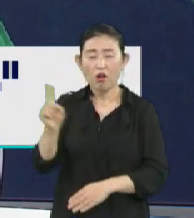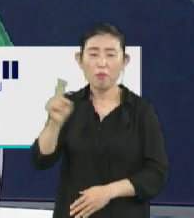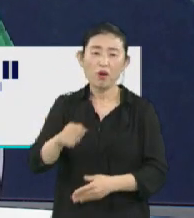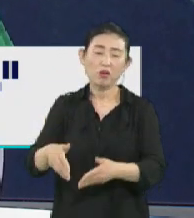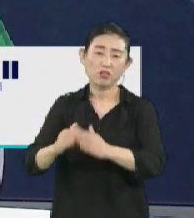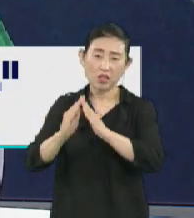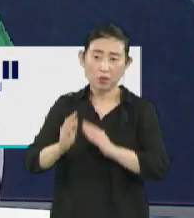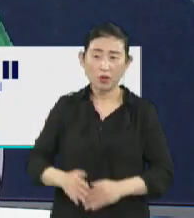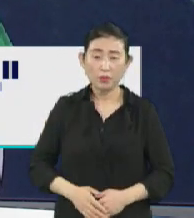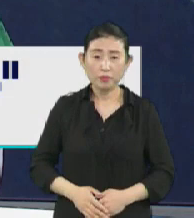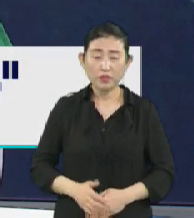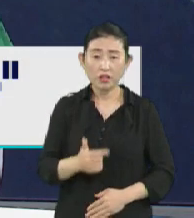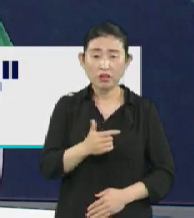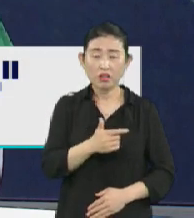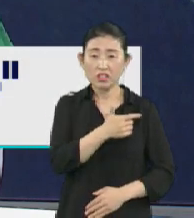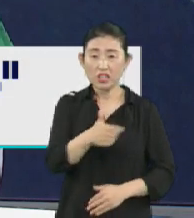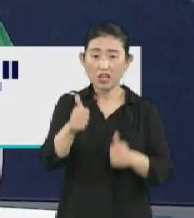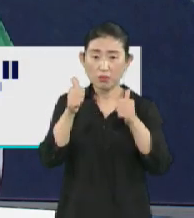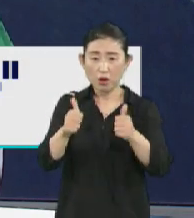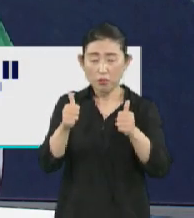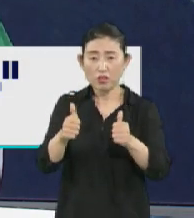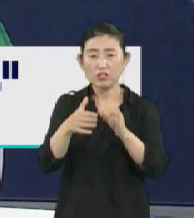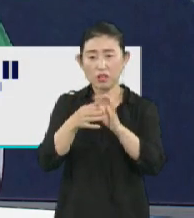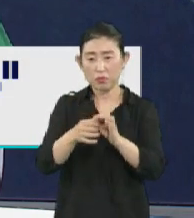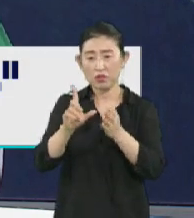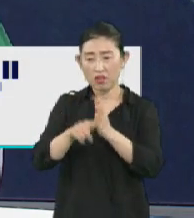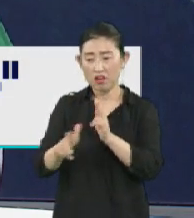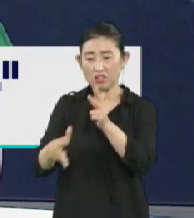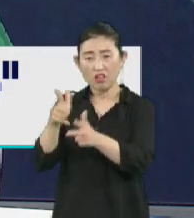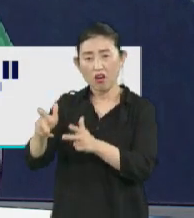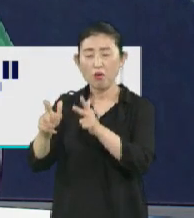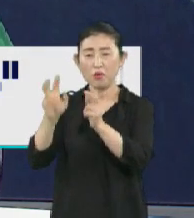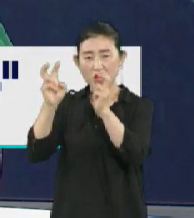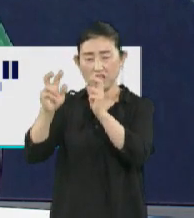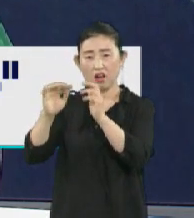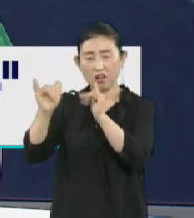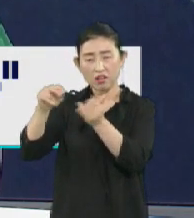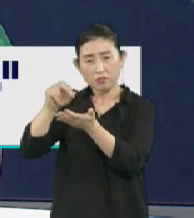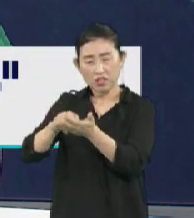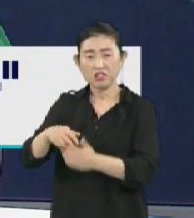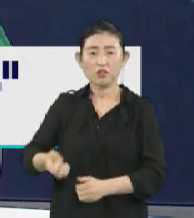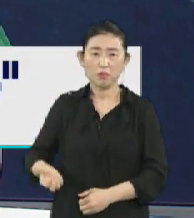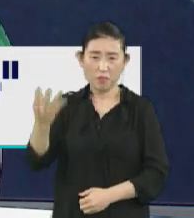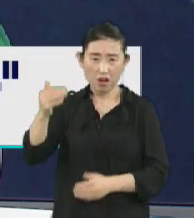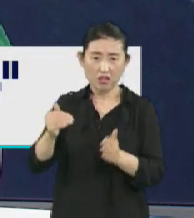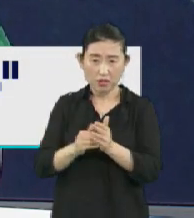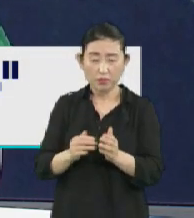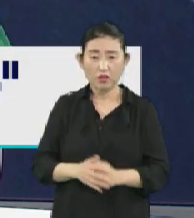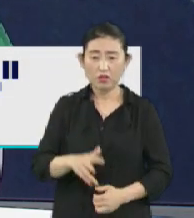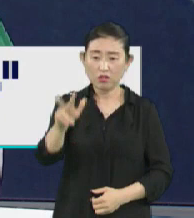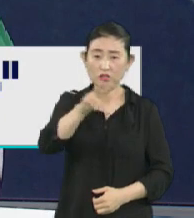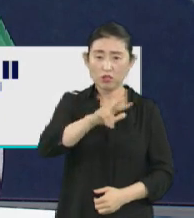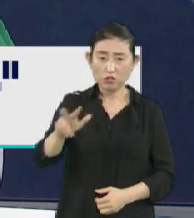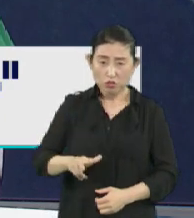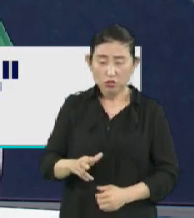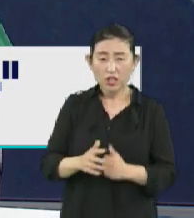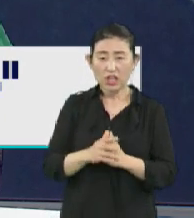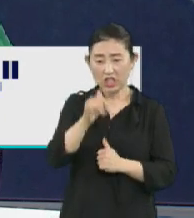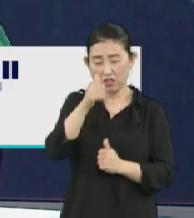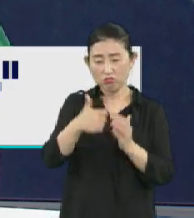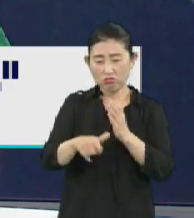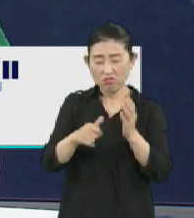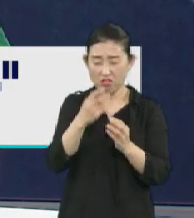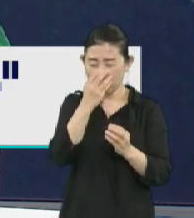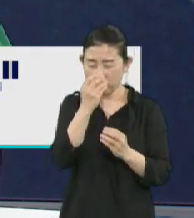산폐장을 불허한 건 잘못이라며 사업자의 손을 들어준 건데요. 주민들은 전국에서 서산으로 폐기물이 몰려들 거라며 걱정이 태산입니다.